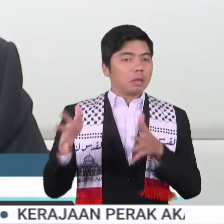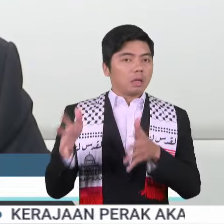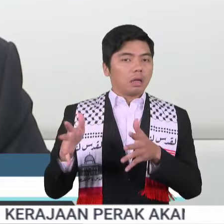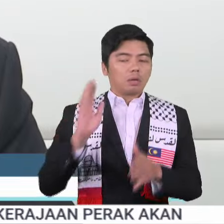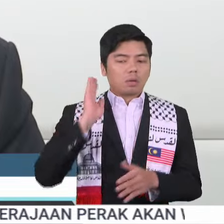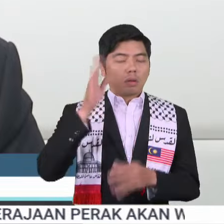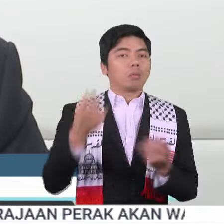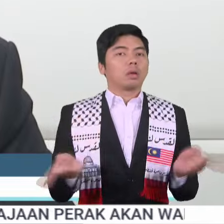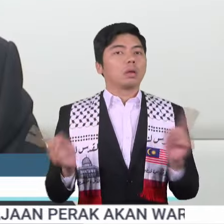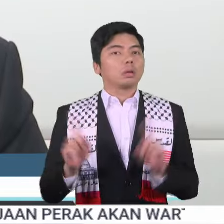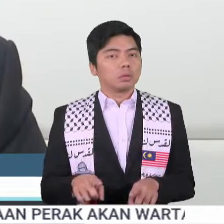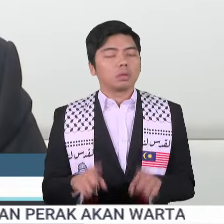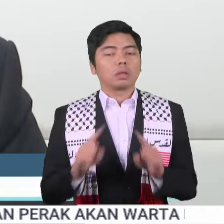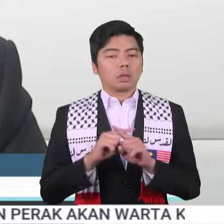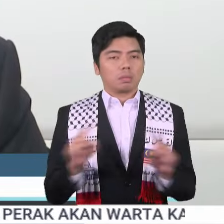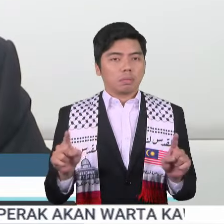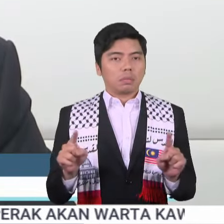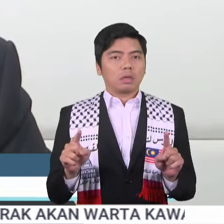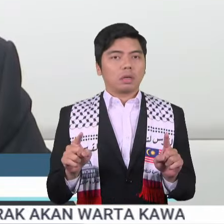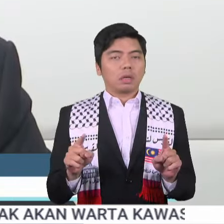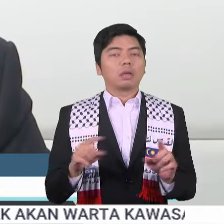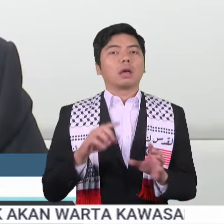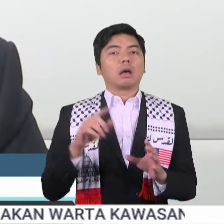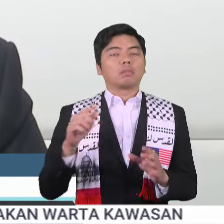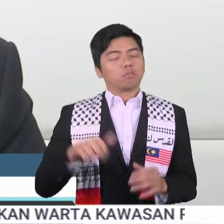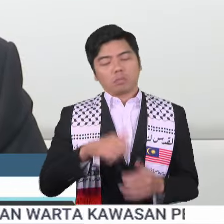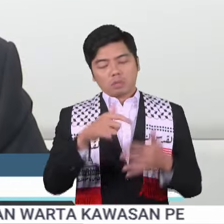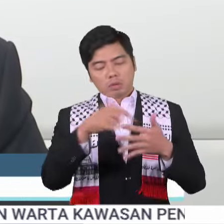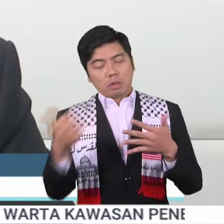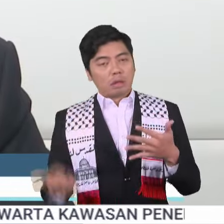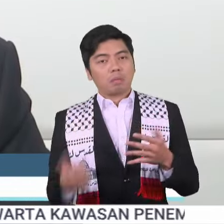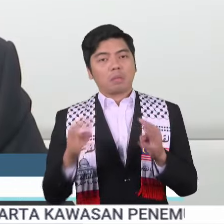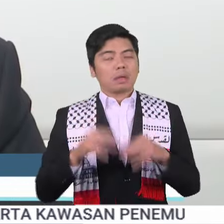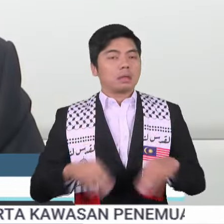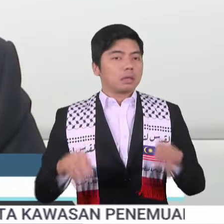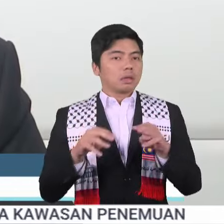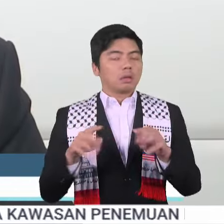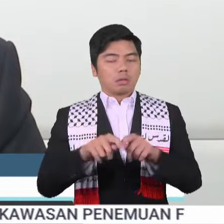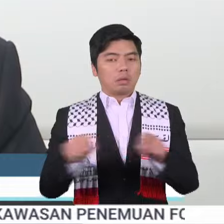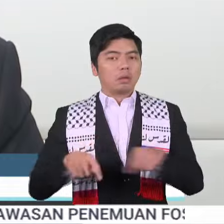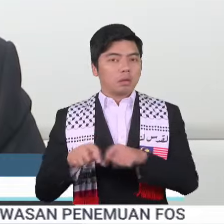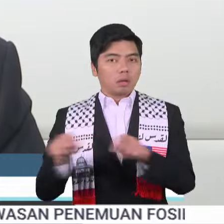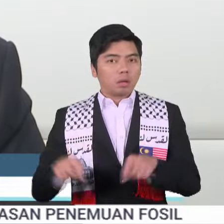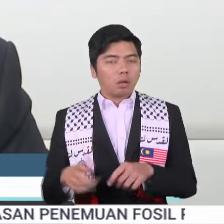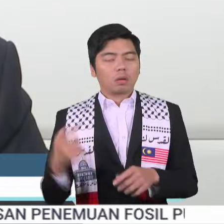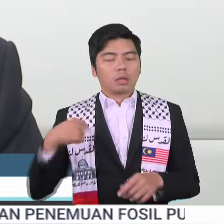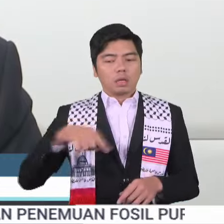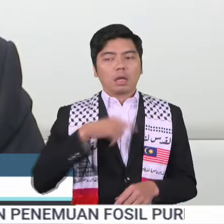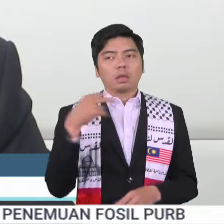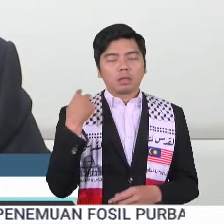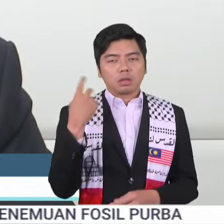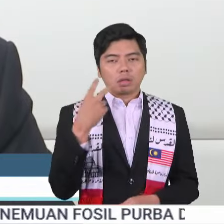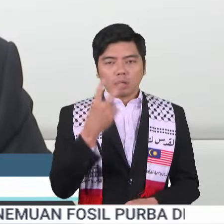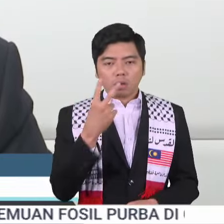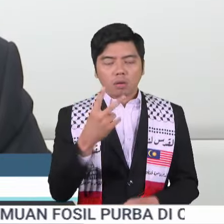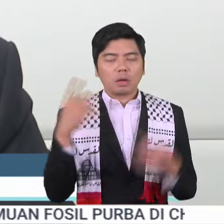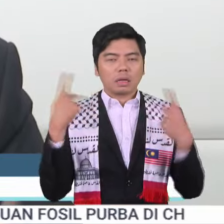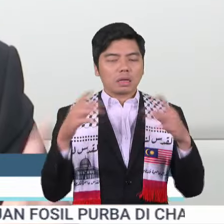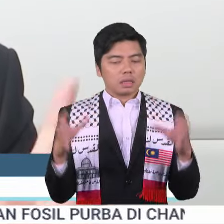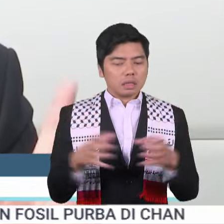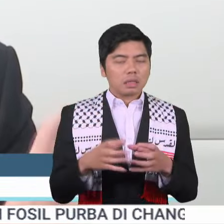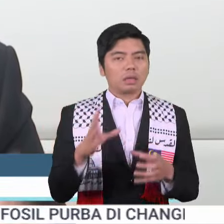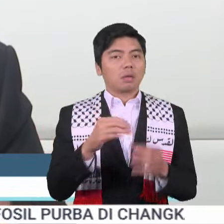cuma kawasan selain darada Ger Majlis kita juga membuat pemeriksaan di kawasan-kawasan restoran kawasan komersial kawasan-kawasan